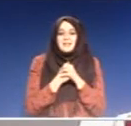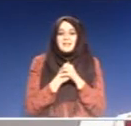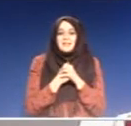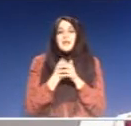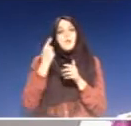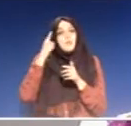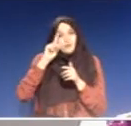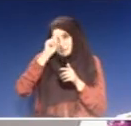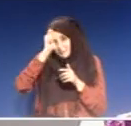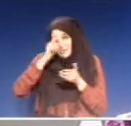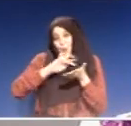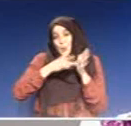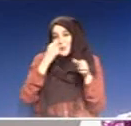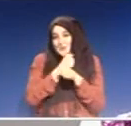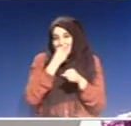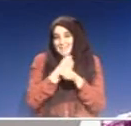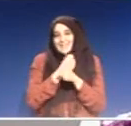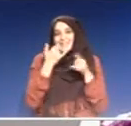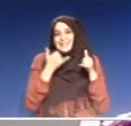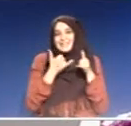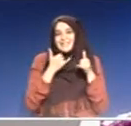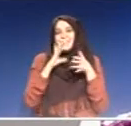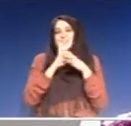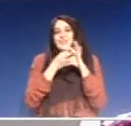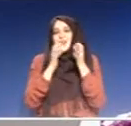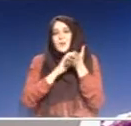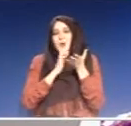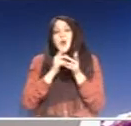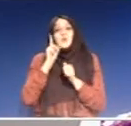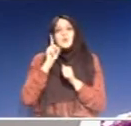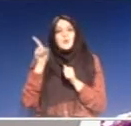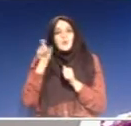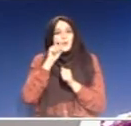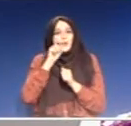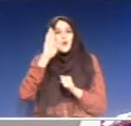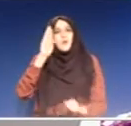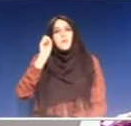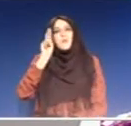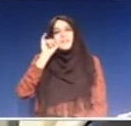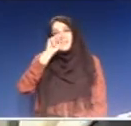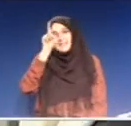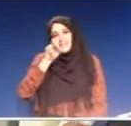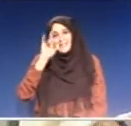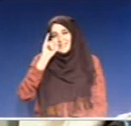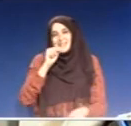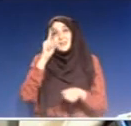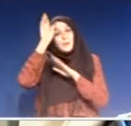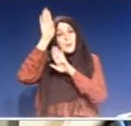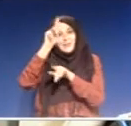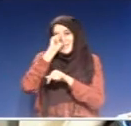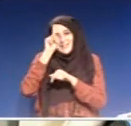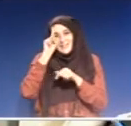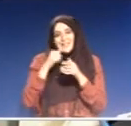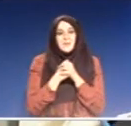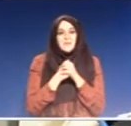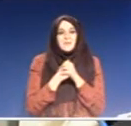موظفي قناه القران الكريم وخاصه الدكتور فضيل سعيد بوزري. الله يسلمك بارك الله فيك، مرحبا بك. ربي يحفظكم ان شاء الله. ان شاء الله.